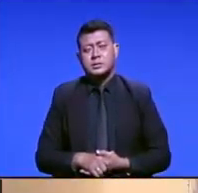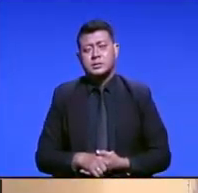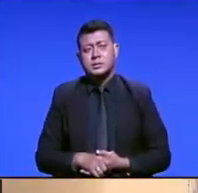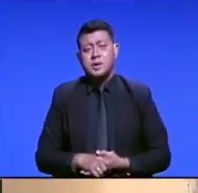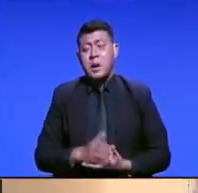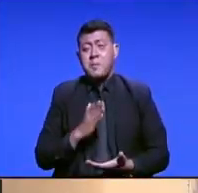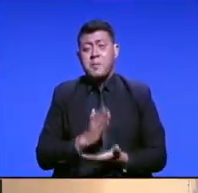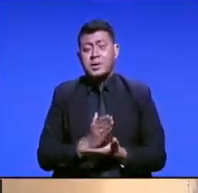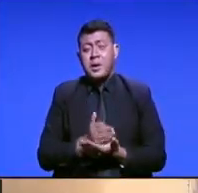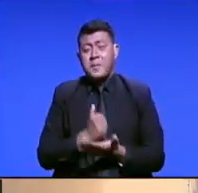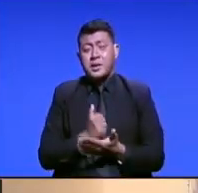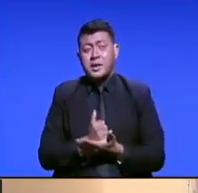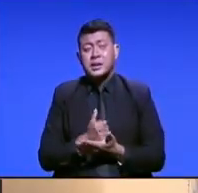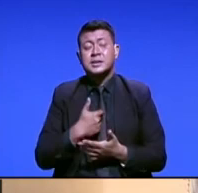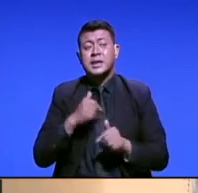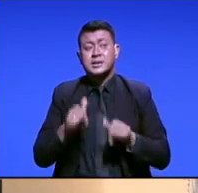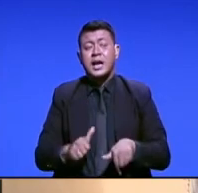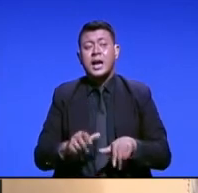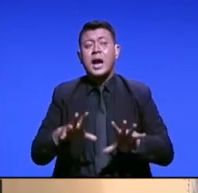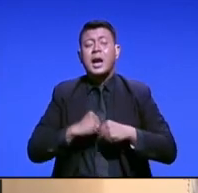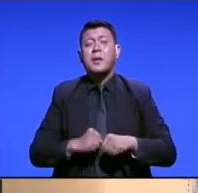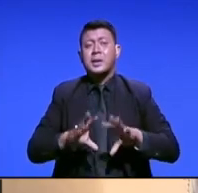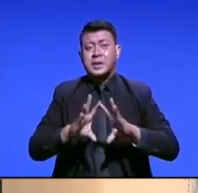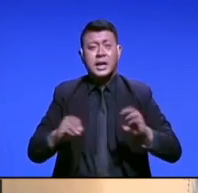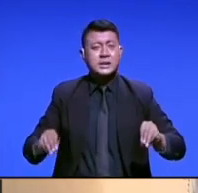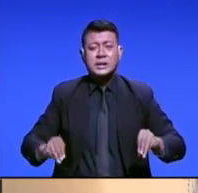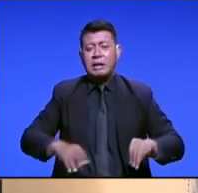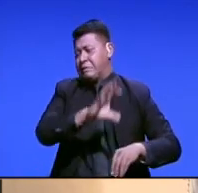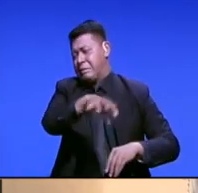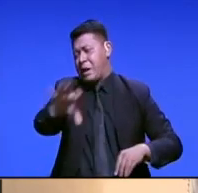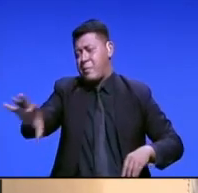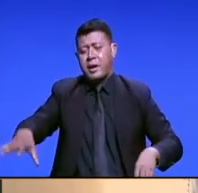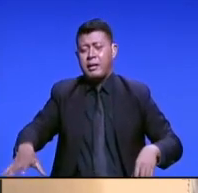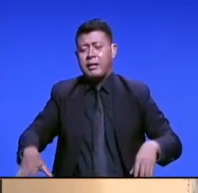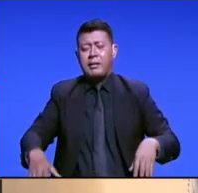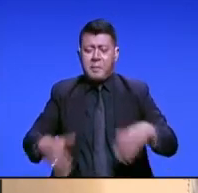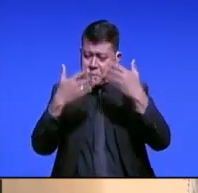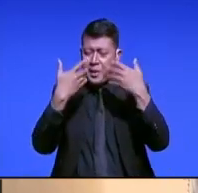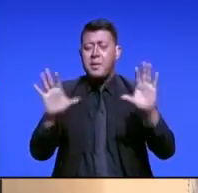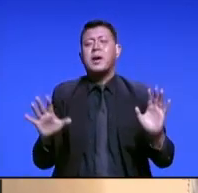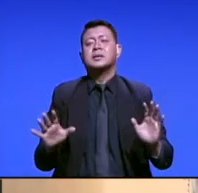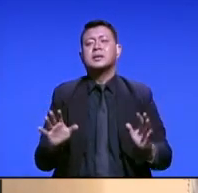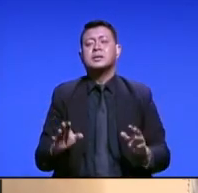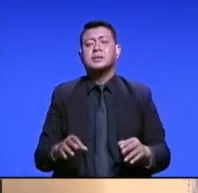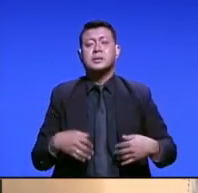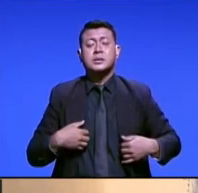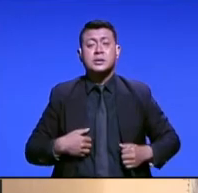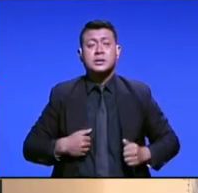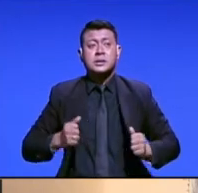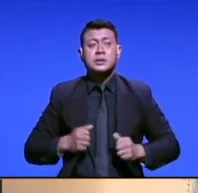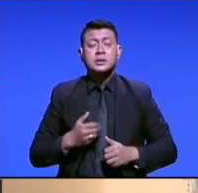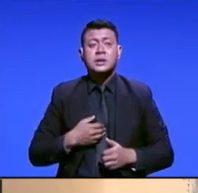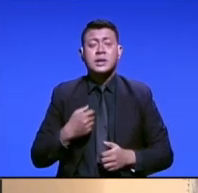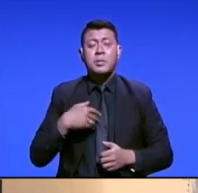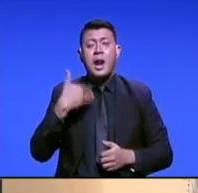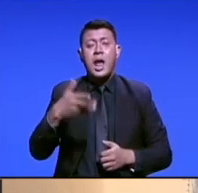Pada prinsipnya sih yang penting saya sekarang dapat kerja dimanapun, udah itu aja. Karena saya juga kan sambil lanjut